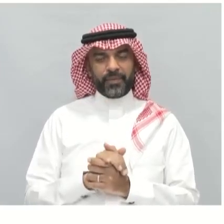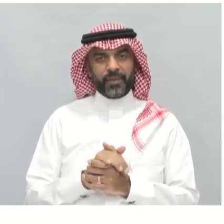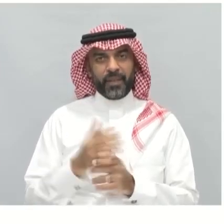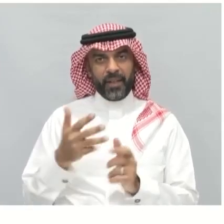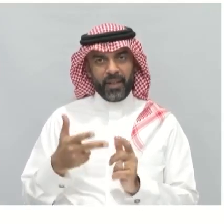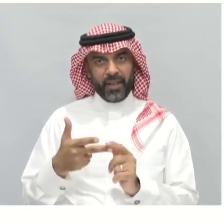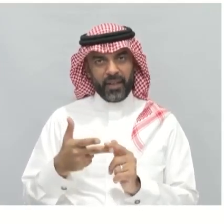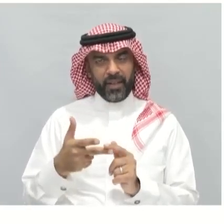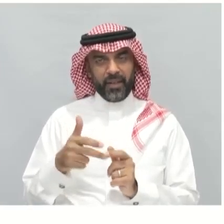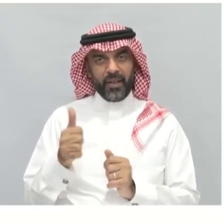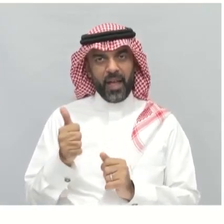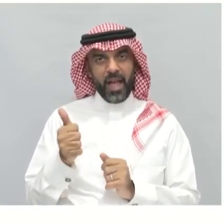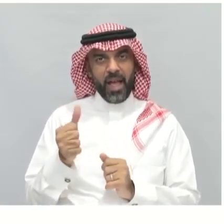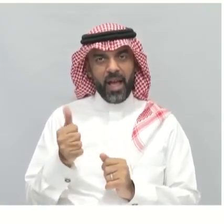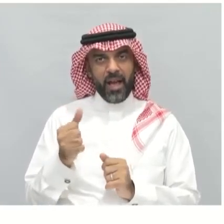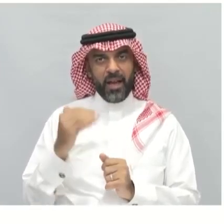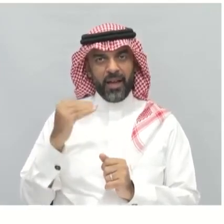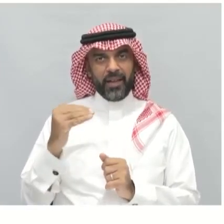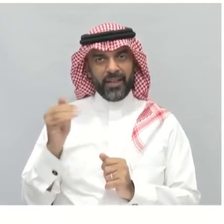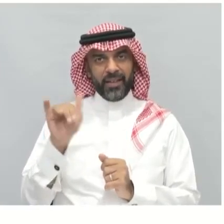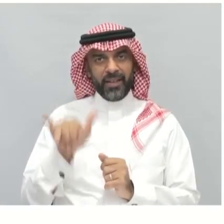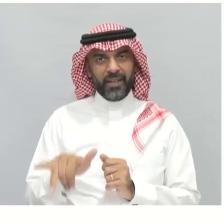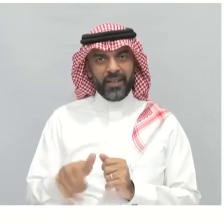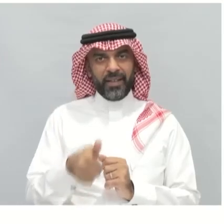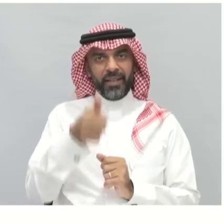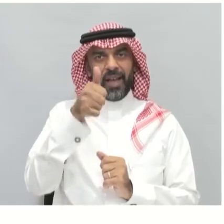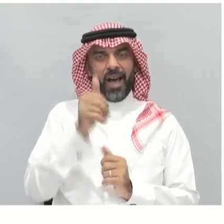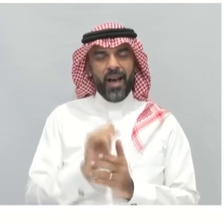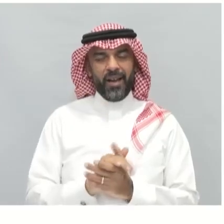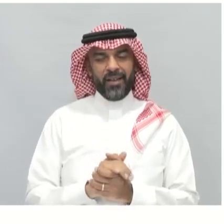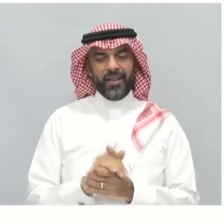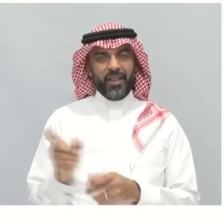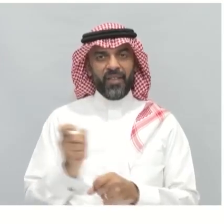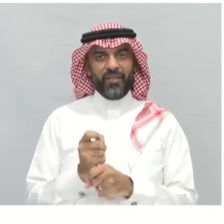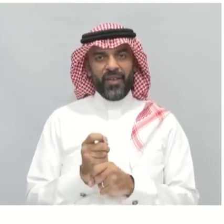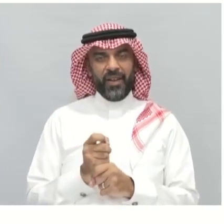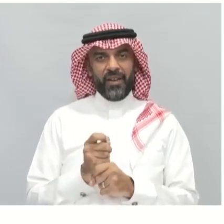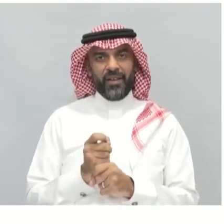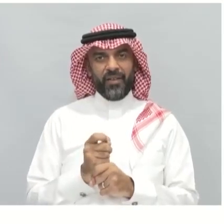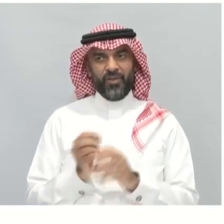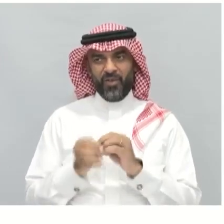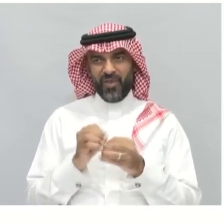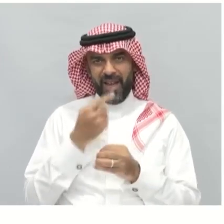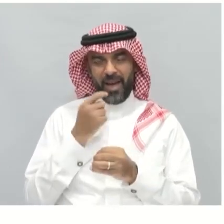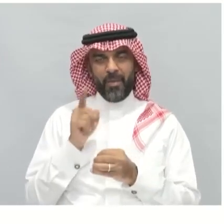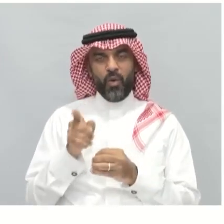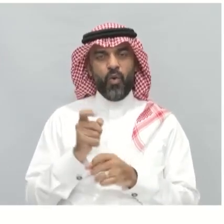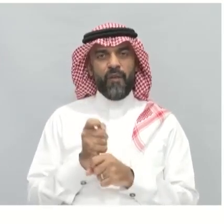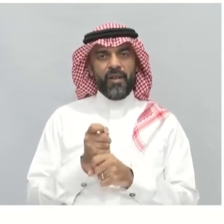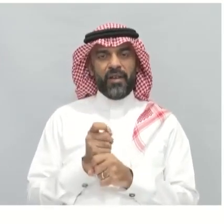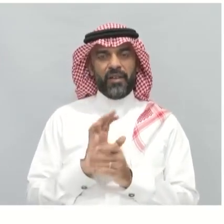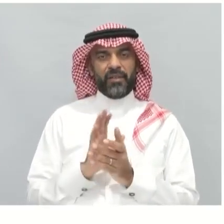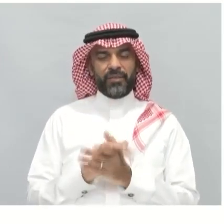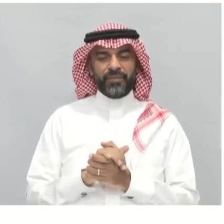احيا الامام محمد بن سعود الوحده في شبه الجزيره العربيه بعد ان غابت عنها قرون طويله